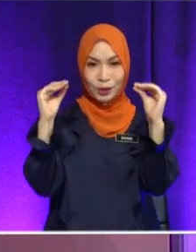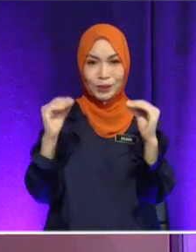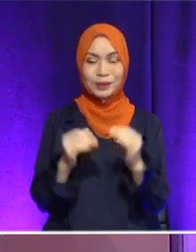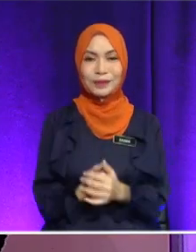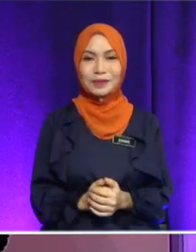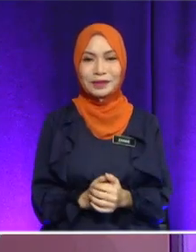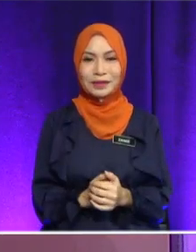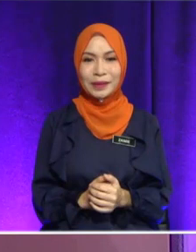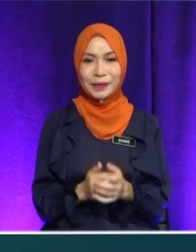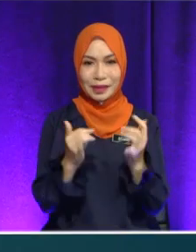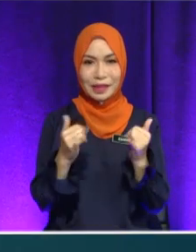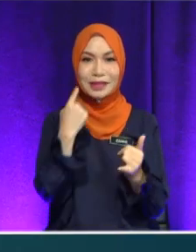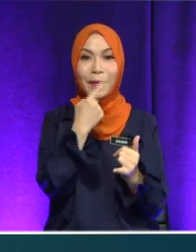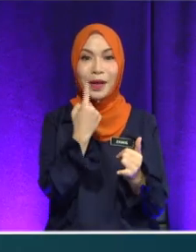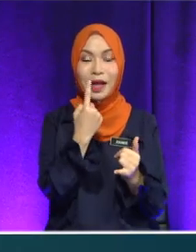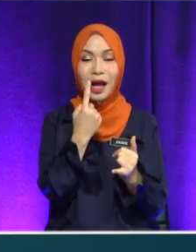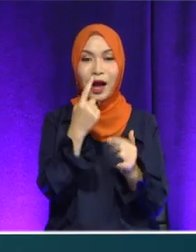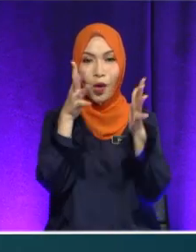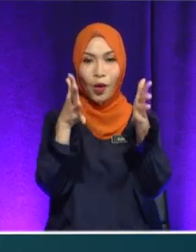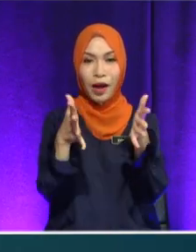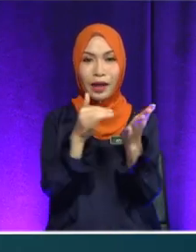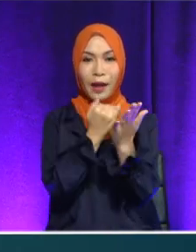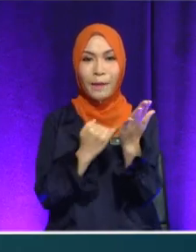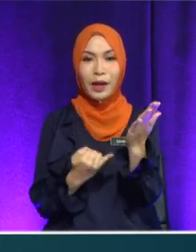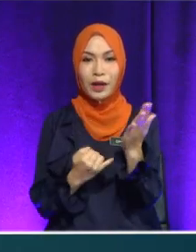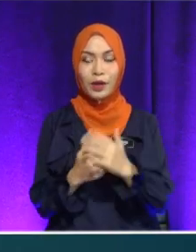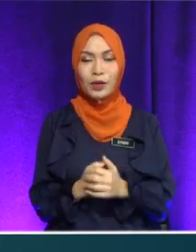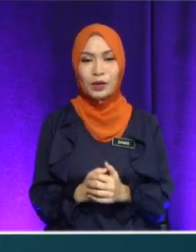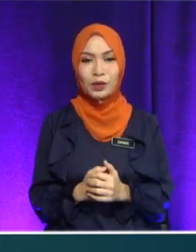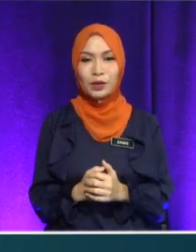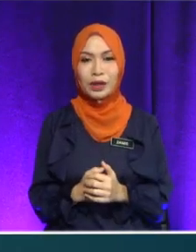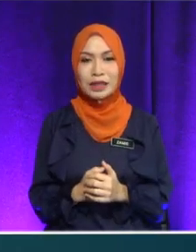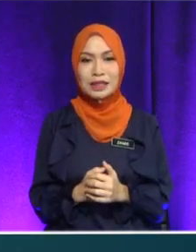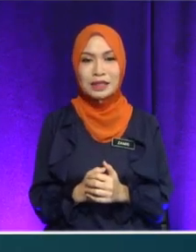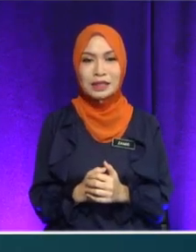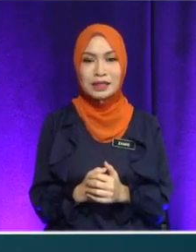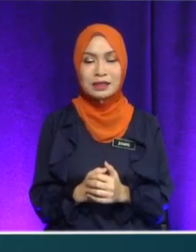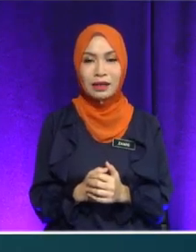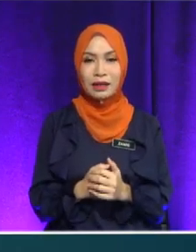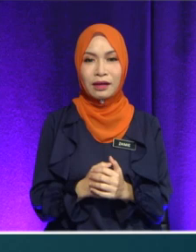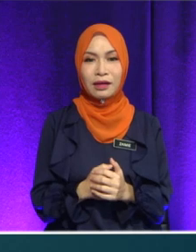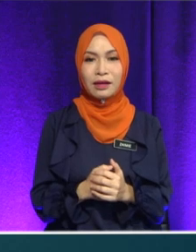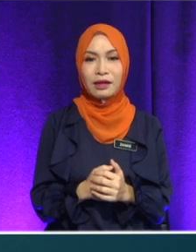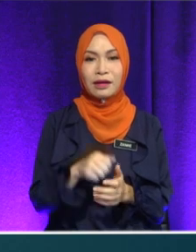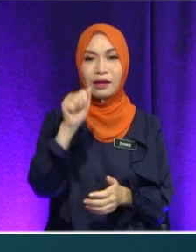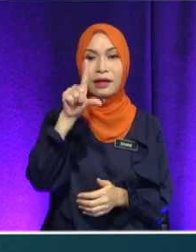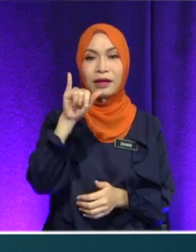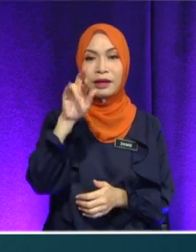Siapakah pelukis yang dianggap sebagai pelopo aliran seni kyubism oke di sini